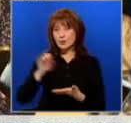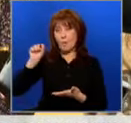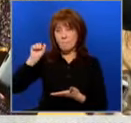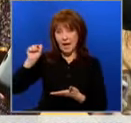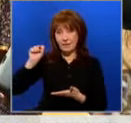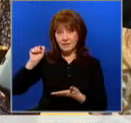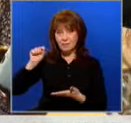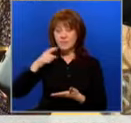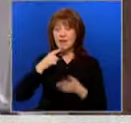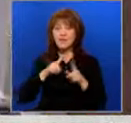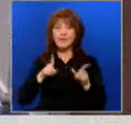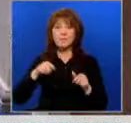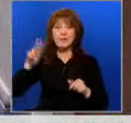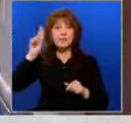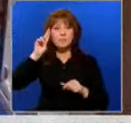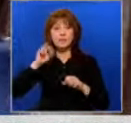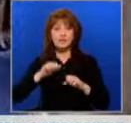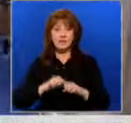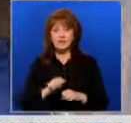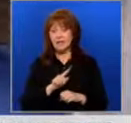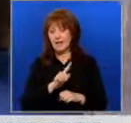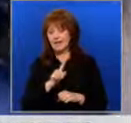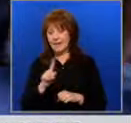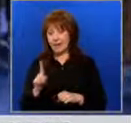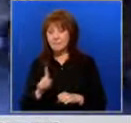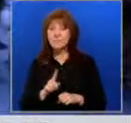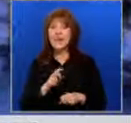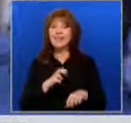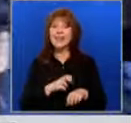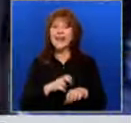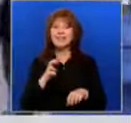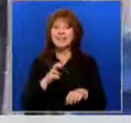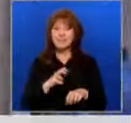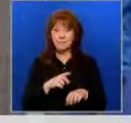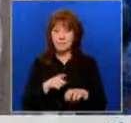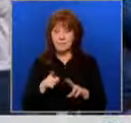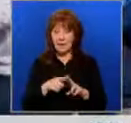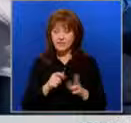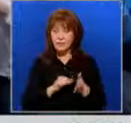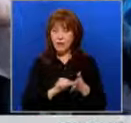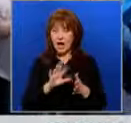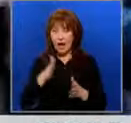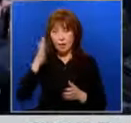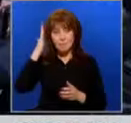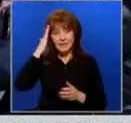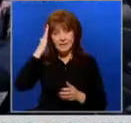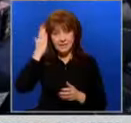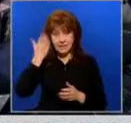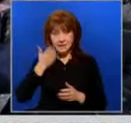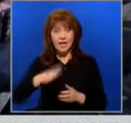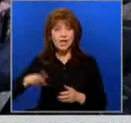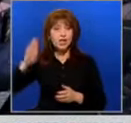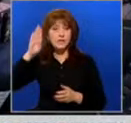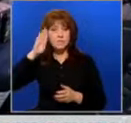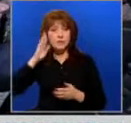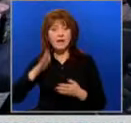на изпълнителната власт, не. Председателят на парламентарната група на ДПС Делян Пеевски подчерта, че ако министрите изпълняват основните